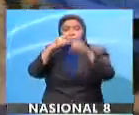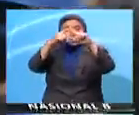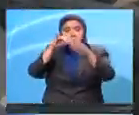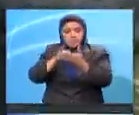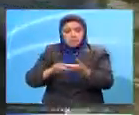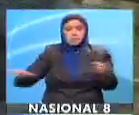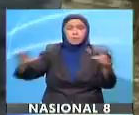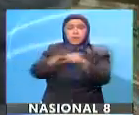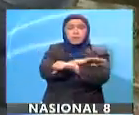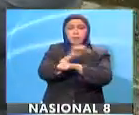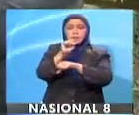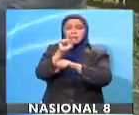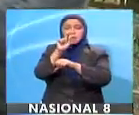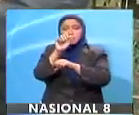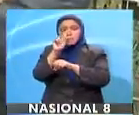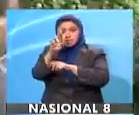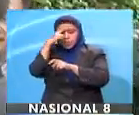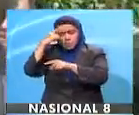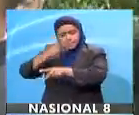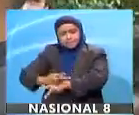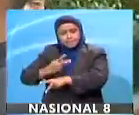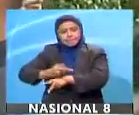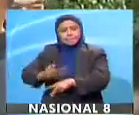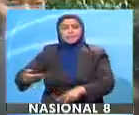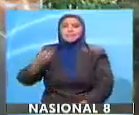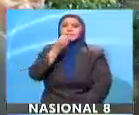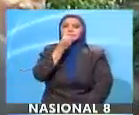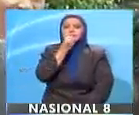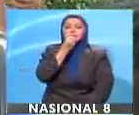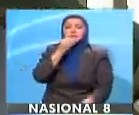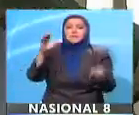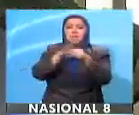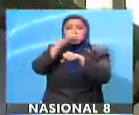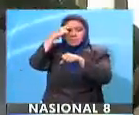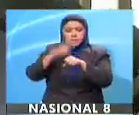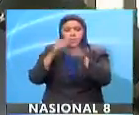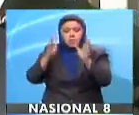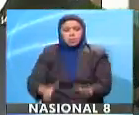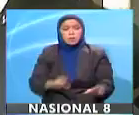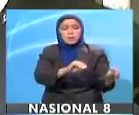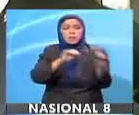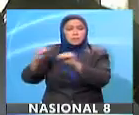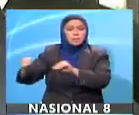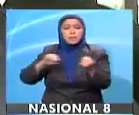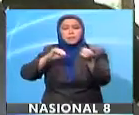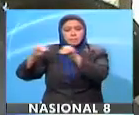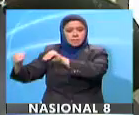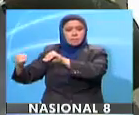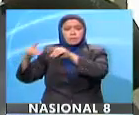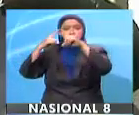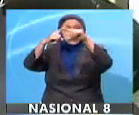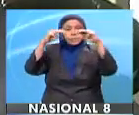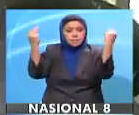ST untuk menyimpan bekalan makanan mencukupi bagi penduduk yang terpaksa dipindahkan masyarakat atau dewan orang ramai itu